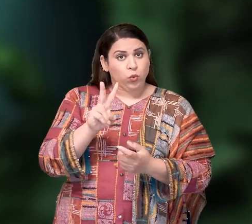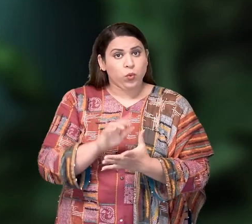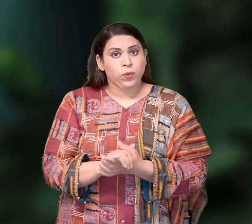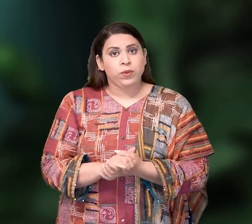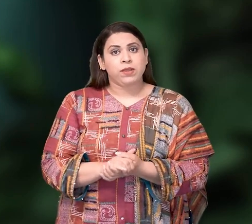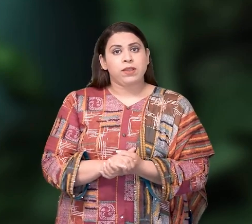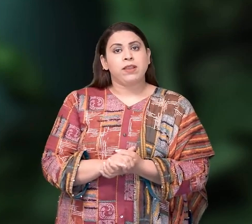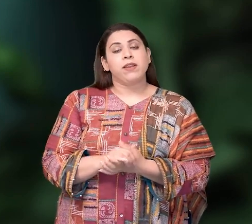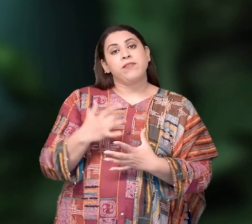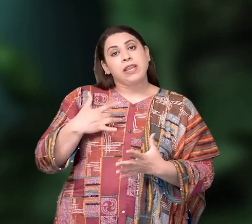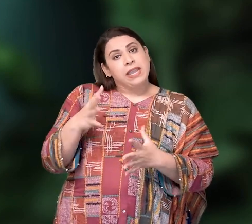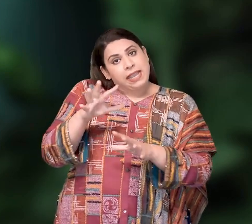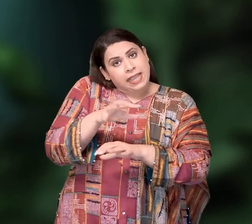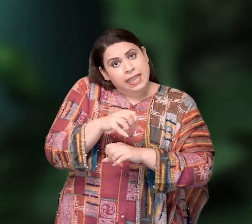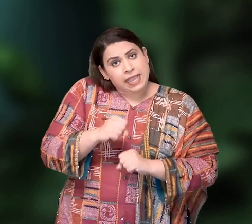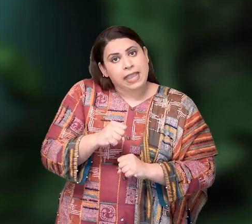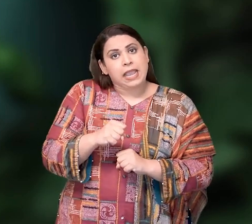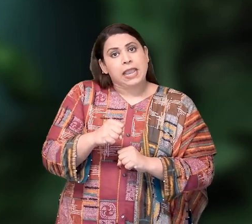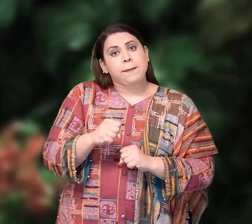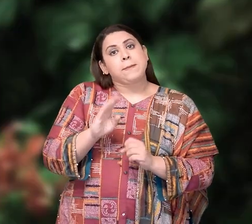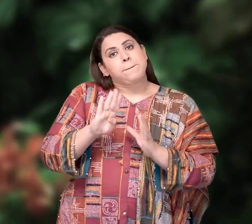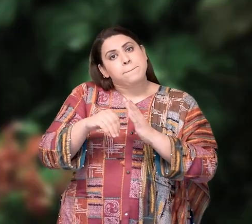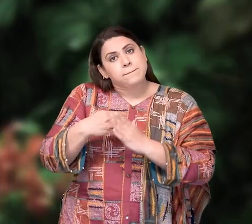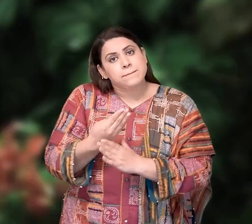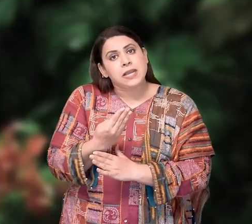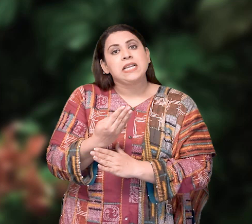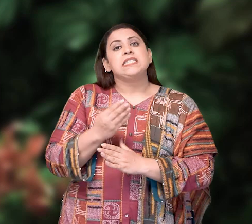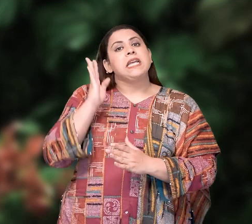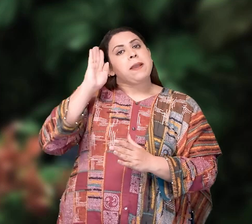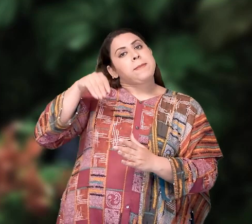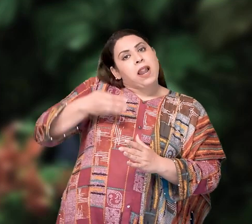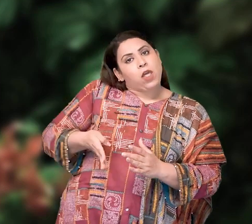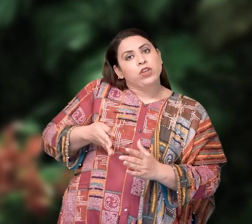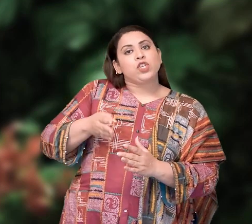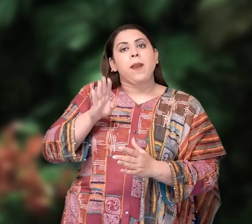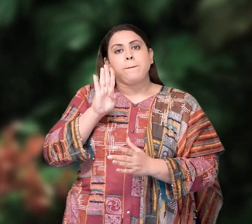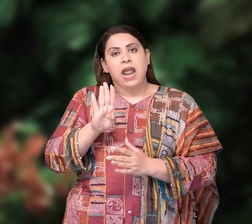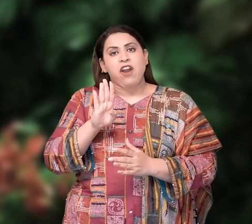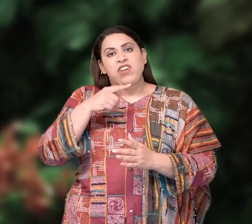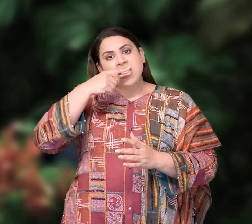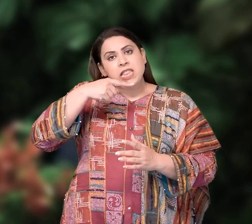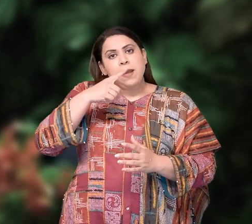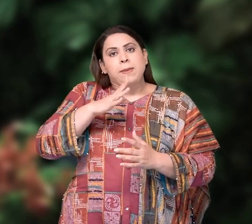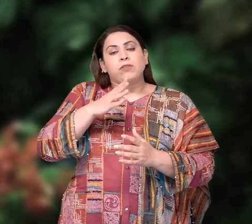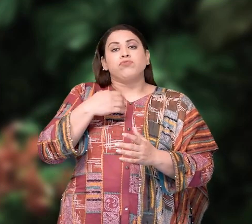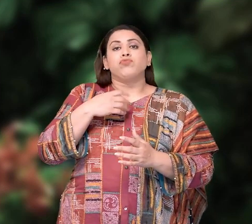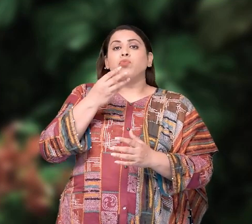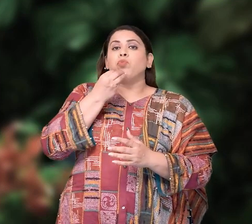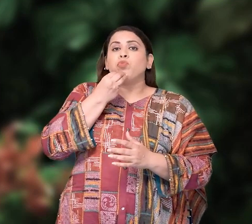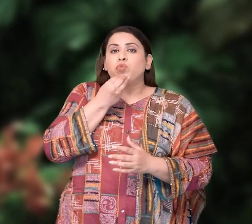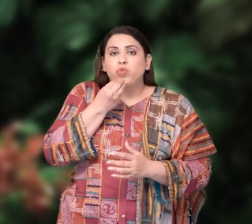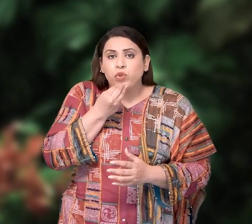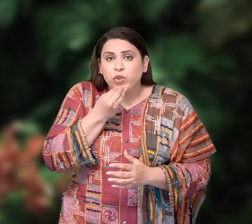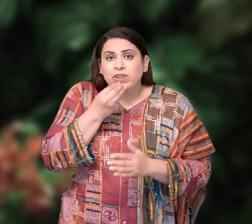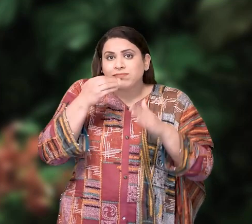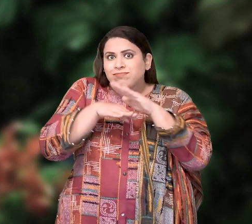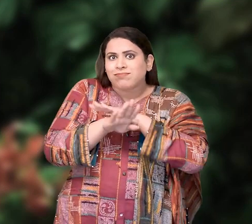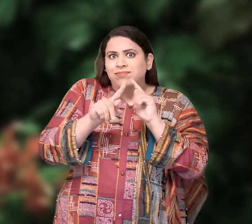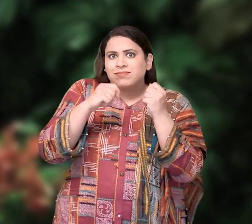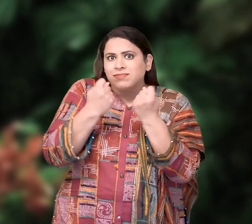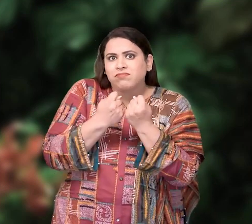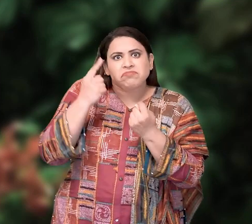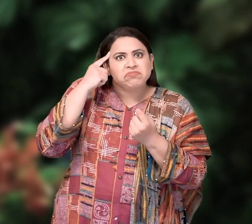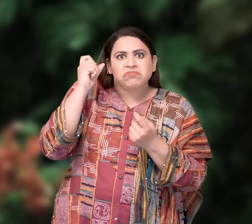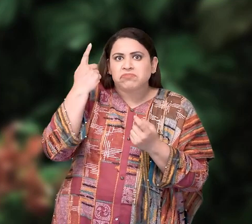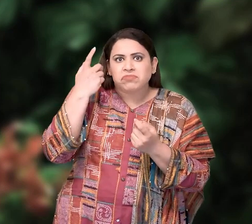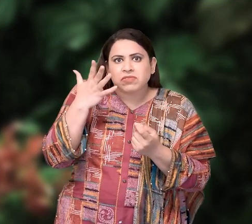to help them learn basic phrases of Balochi and Bravi क्योंकि उनके जो बुजुर्ग हैं they know no other language